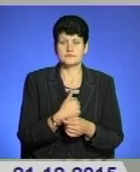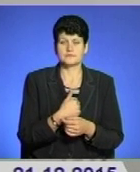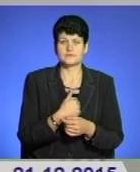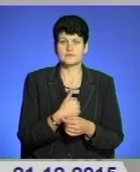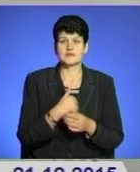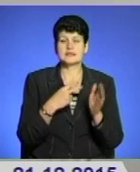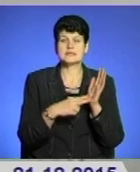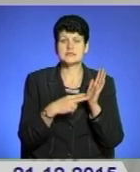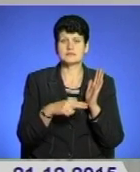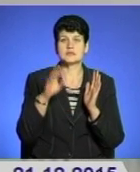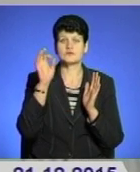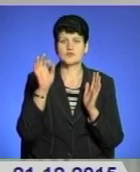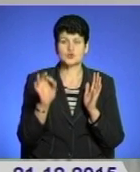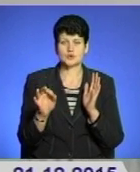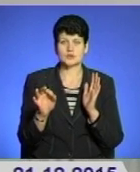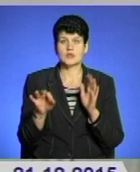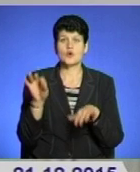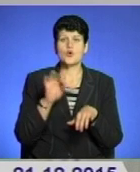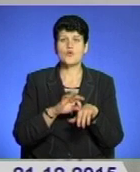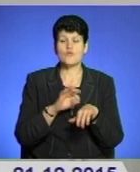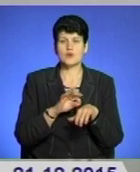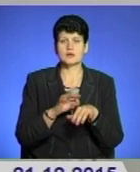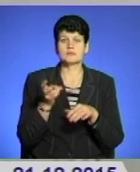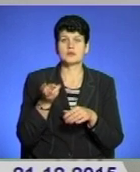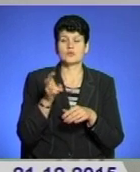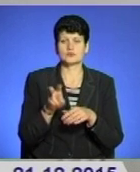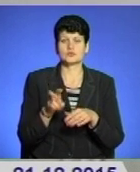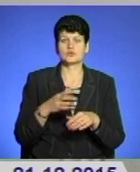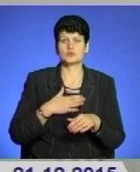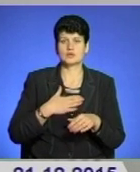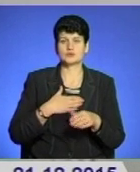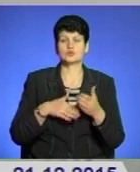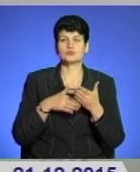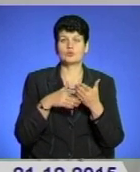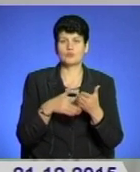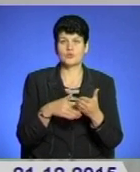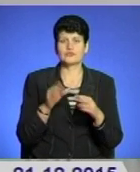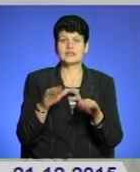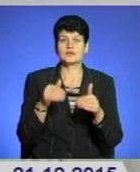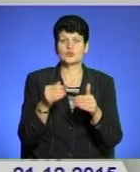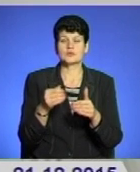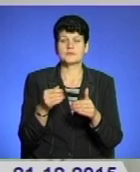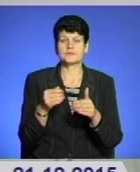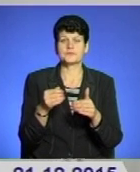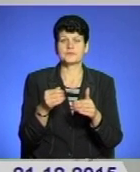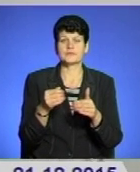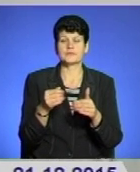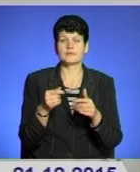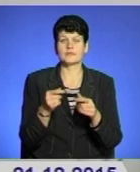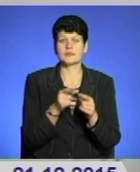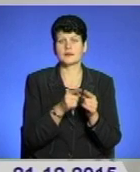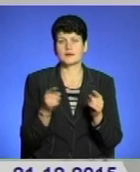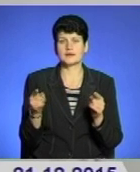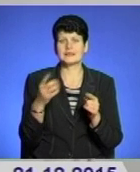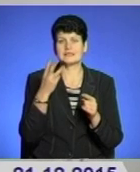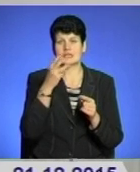на 70% хворих, які звертаються за нашою допомогою, вони дають ремісію від півроку до